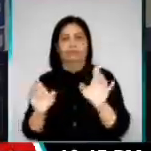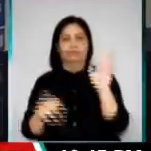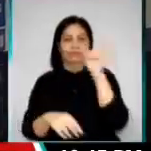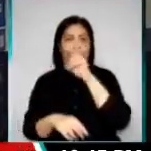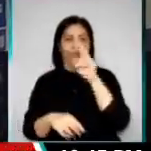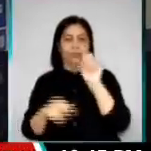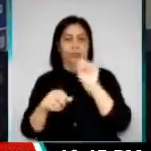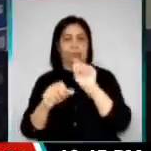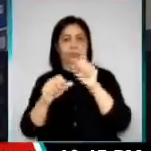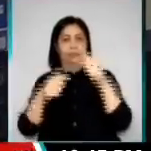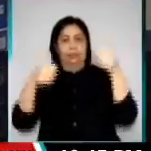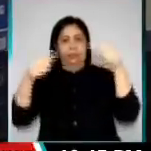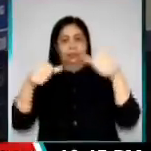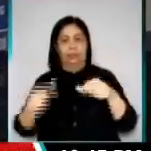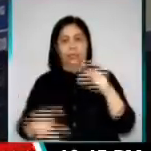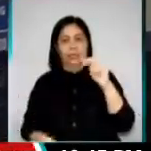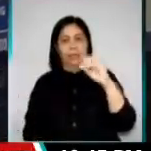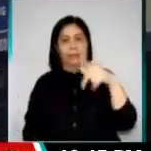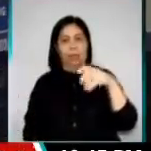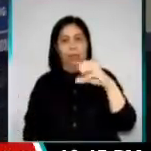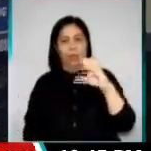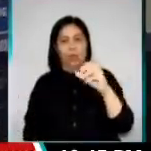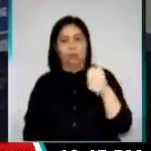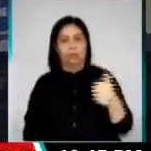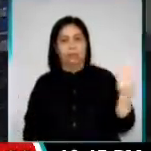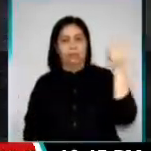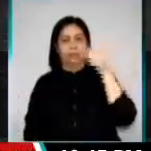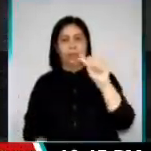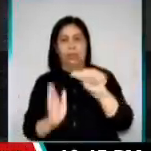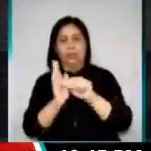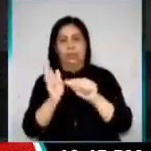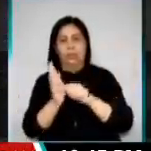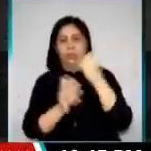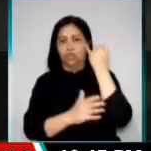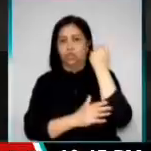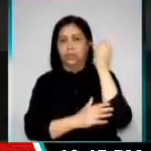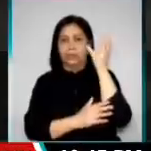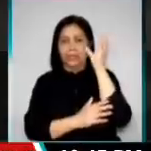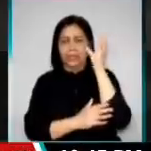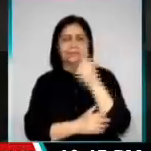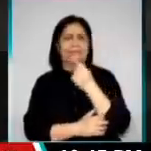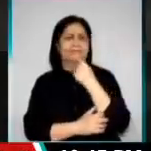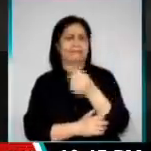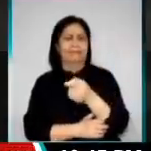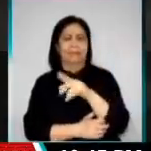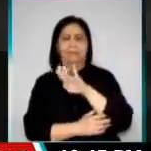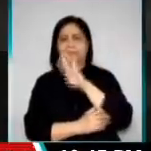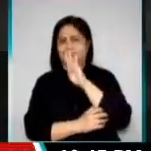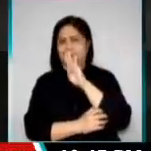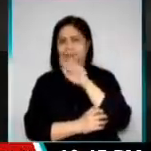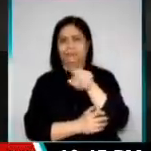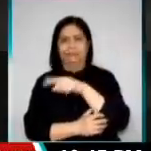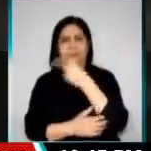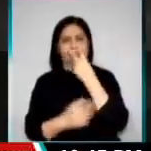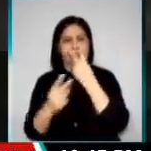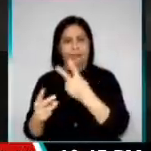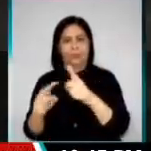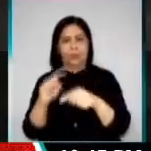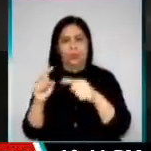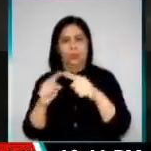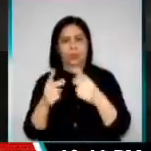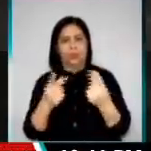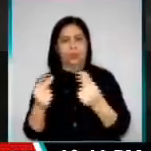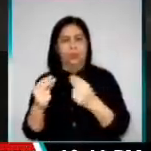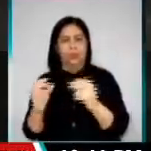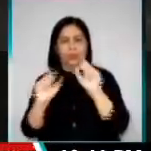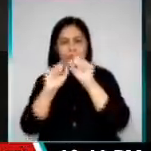post ni Napolcom Region 6 Director Attorney Joseph Celis, sinabi nitong dismayado siya sa kanyang nakita ng magsagawa ng surprise